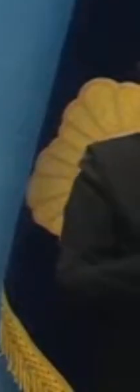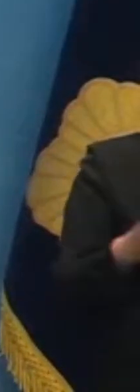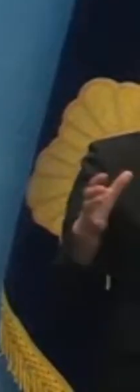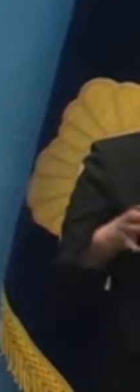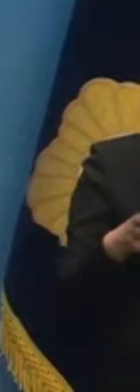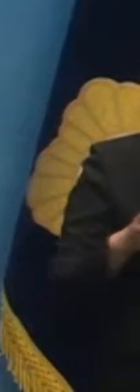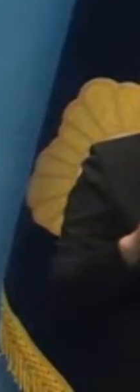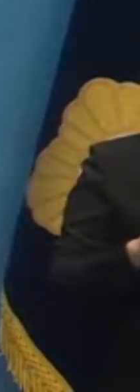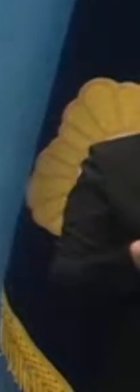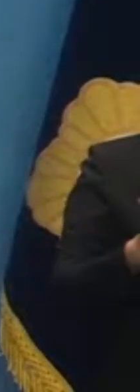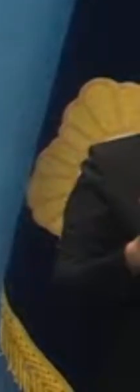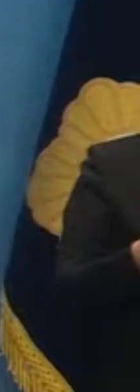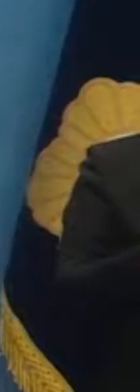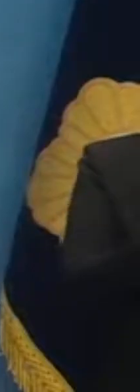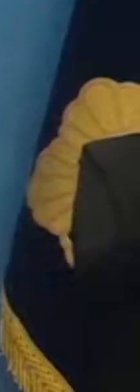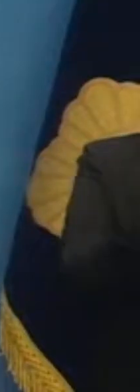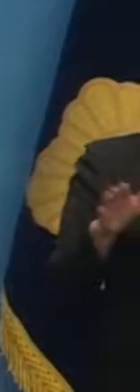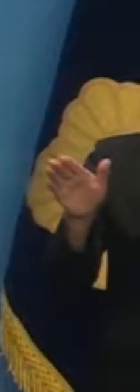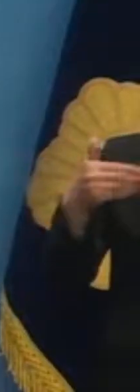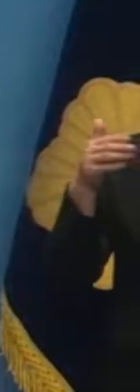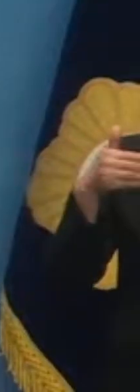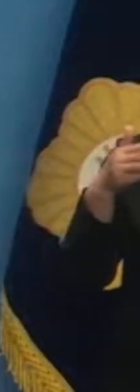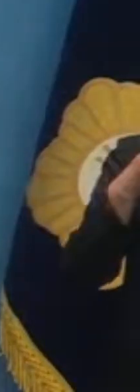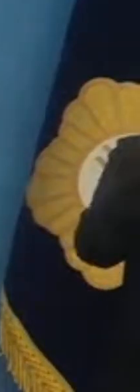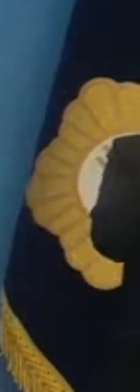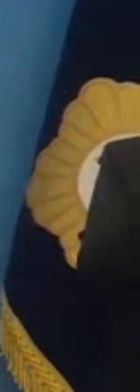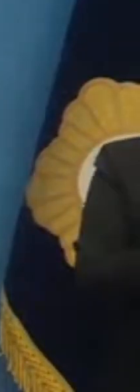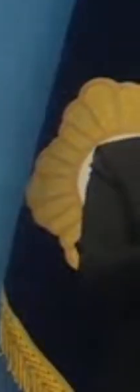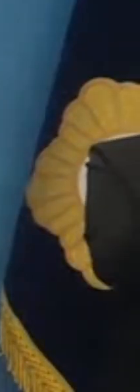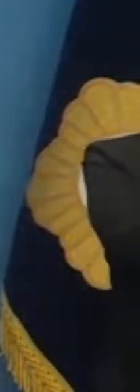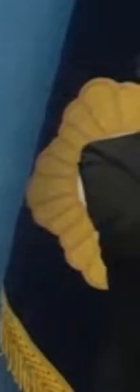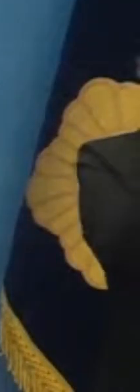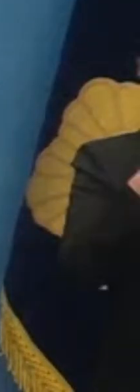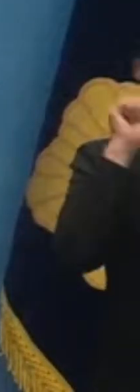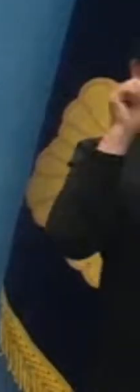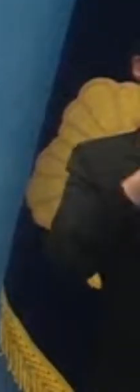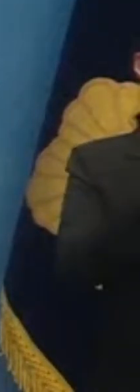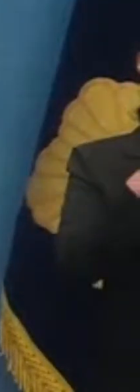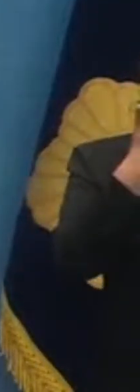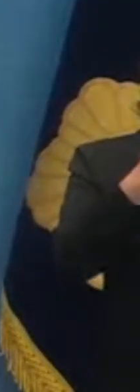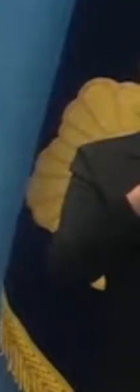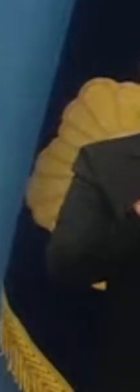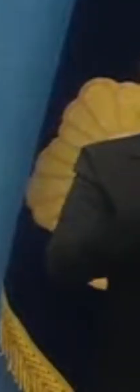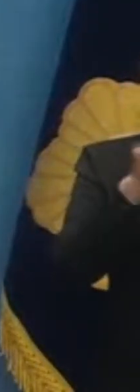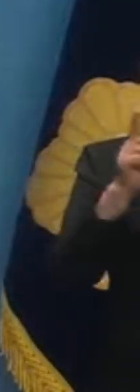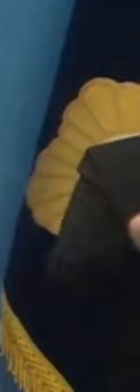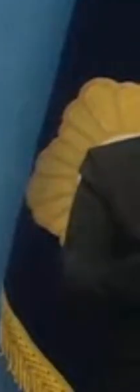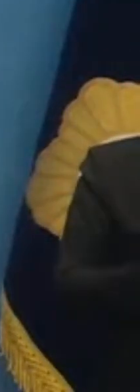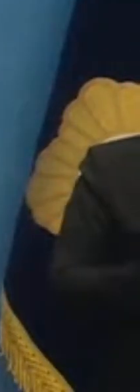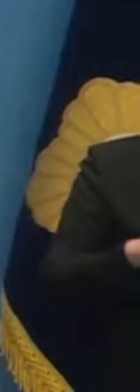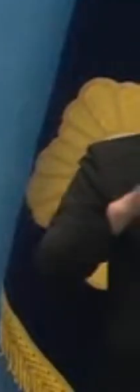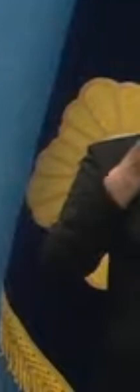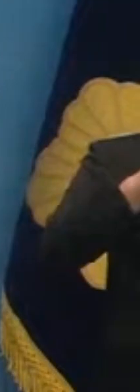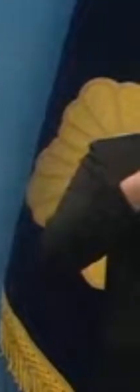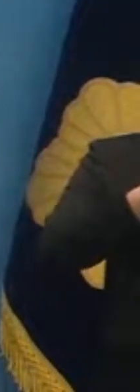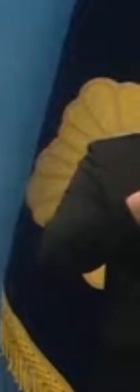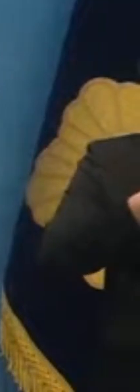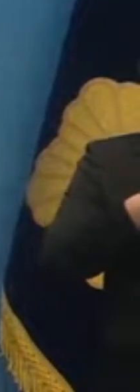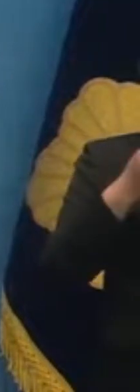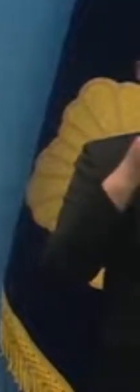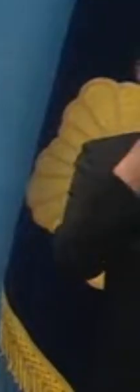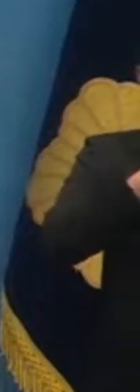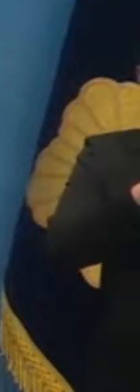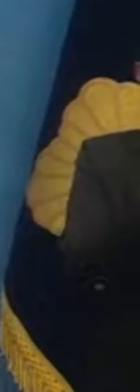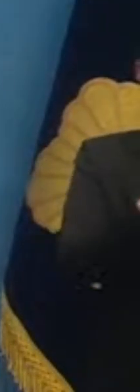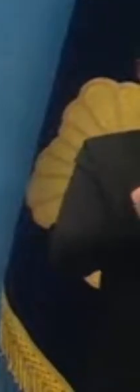식으로 끊임없이 공격하는 것입니다. 이재명 후보는 5월 18일 기자 간담회에서 우리 헌법상 개헌은 재임